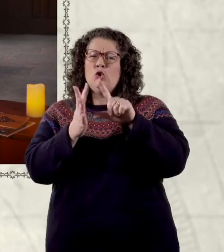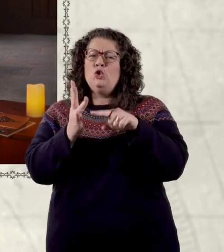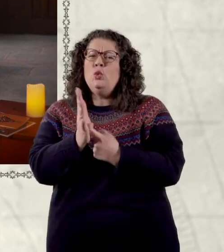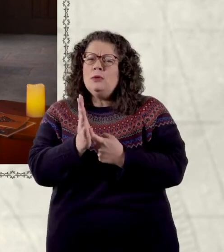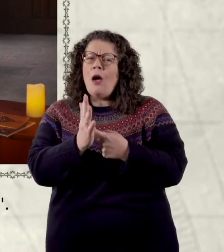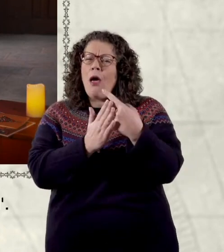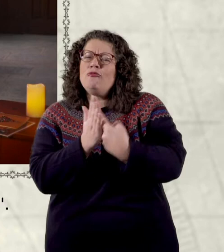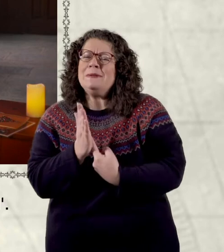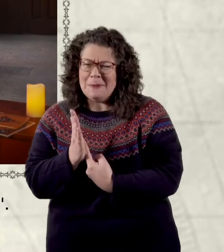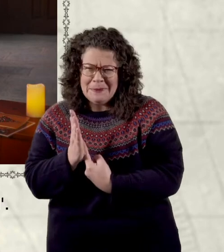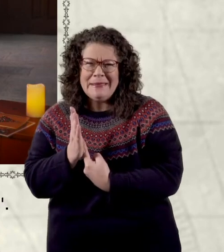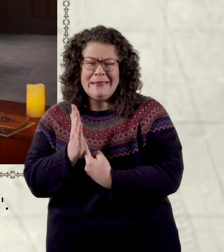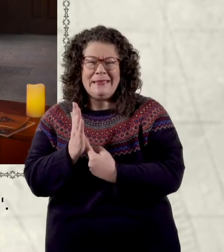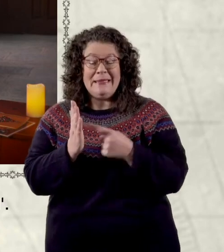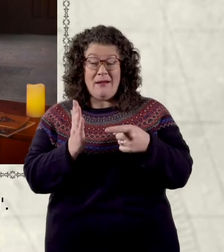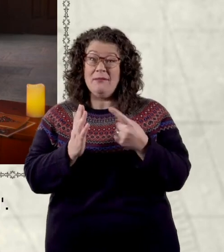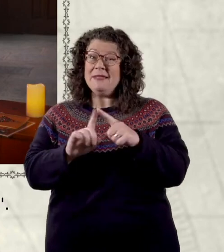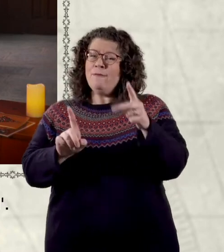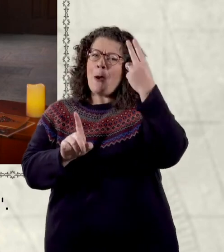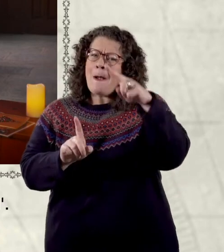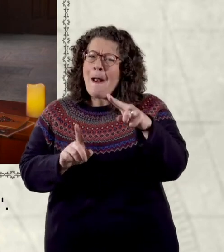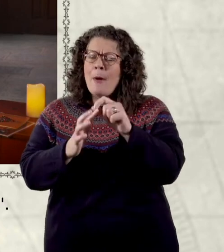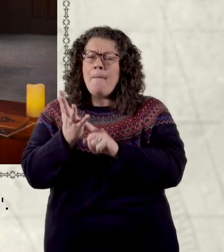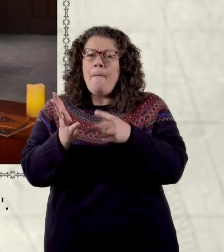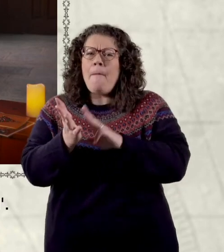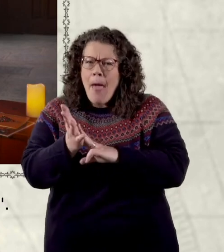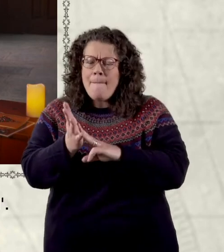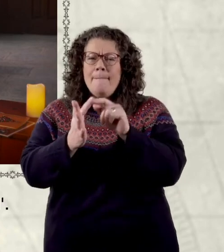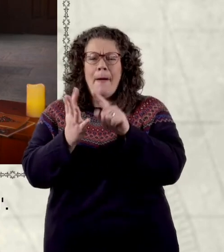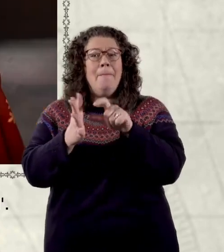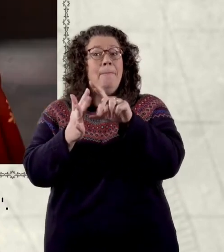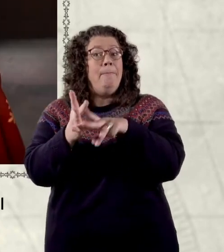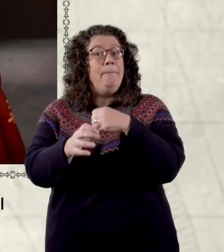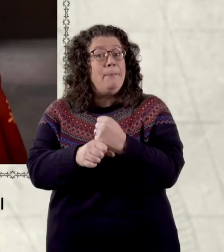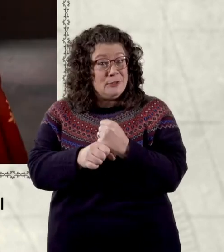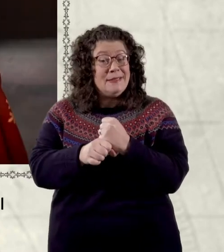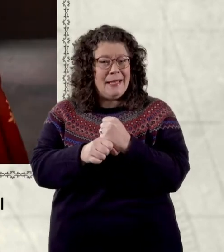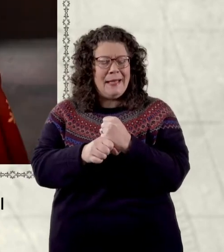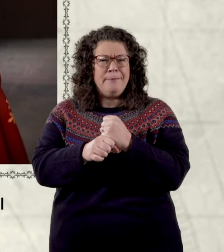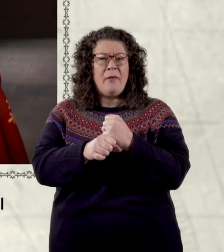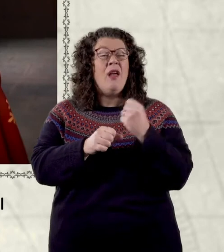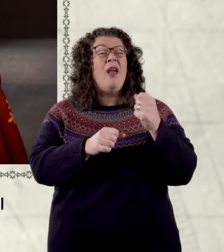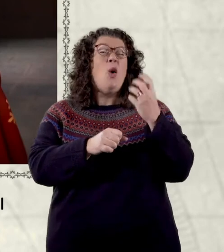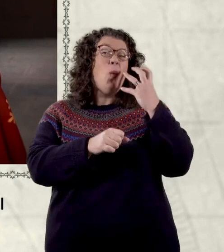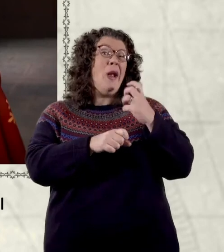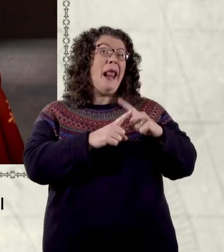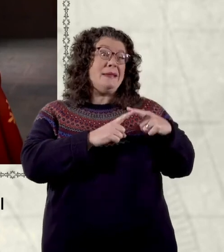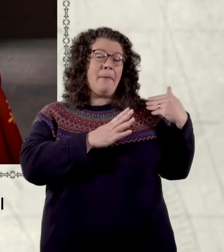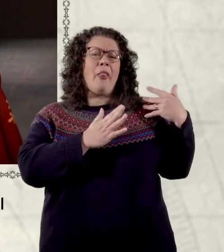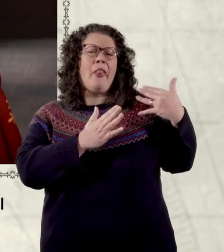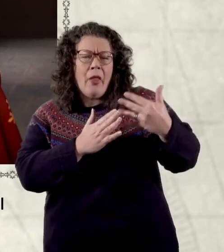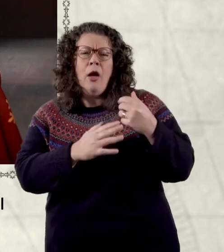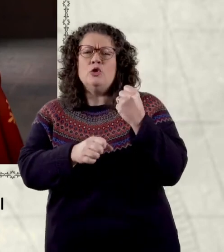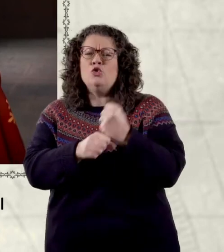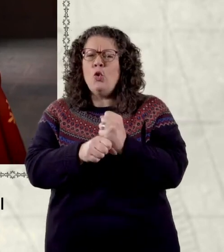Tuduriaid. A dyna sut cafodd yr enw Pwdin Plwm. Gorffon ni aros tan ddyddiau George y cyntaf